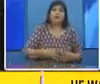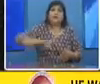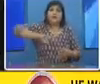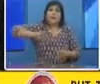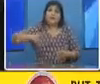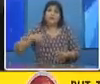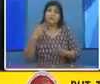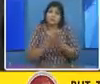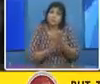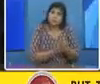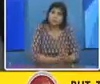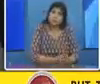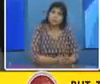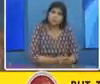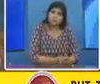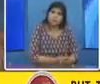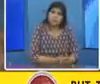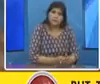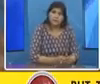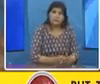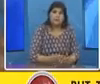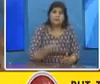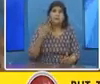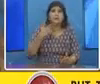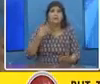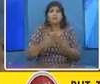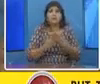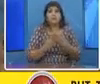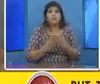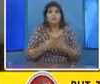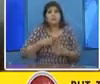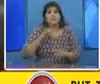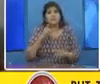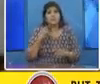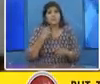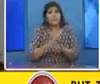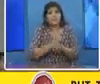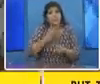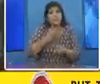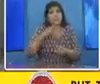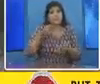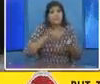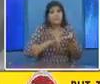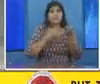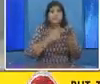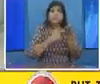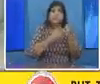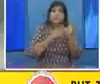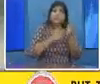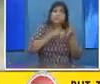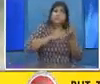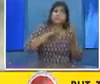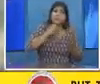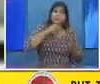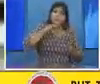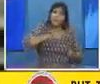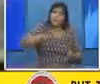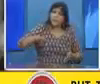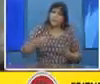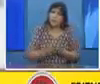पहलू भी है और वो उल्लेखनीय हमें जानना भी चाहिए। साथियों, नरसिम्हा राव जी अपनी किशोरावस्था में